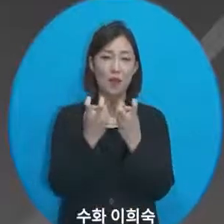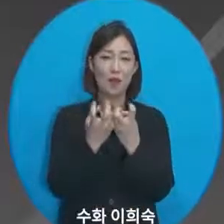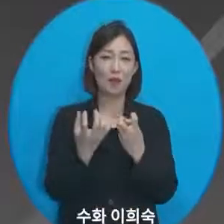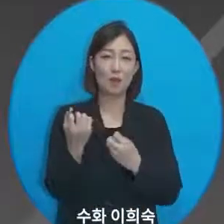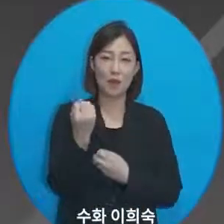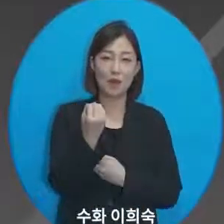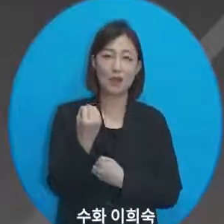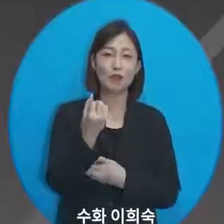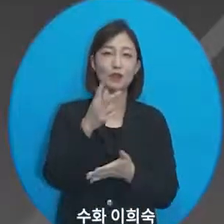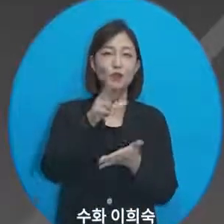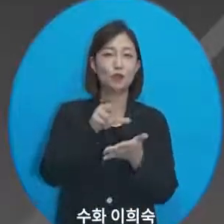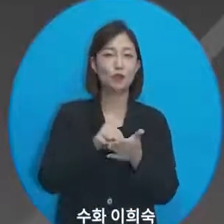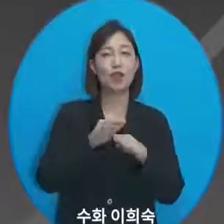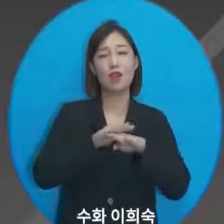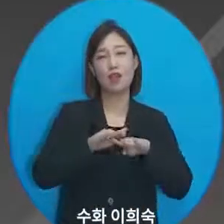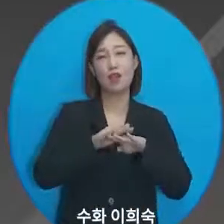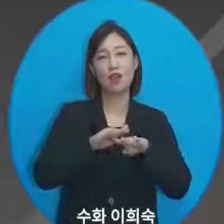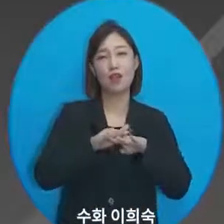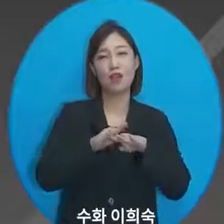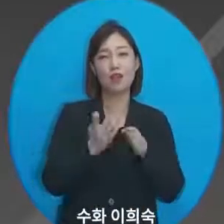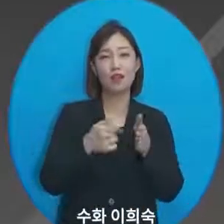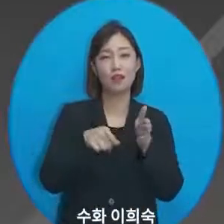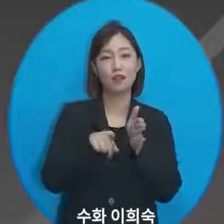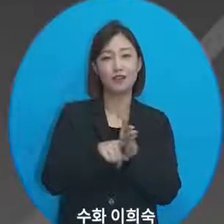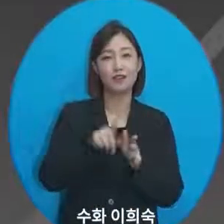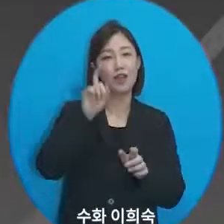해결해낼 수 있을까라는 것으로